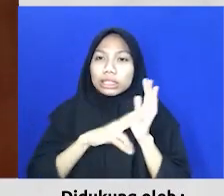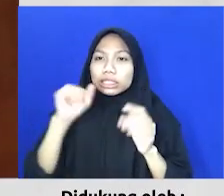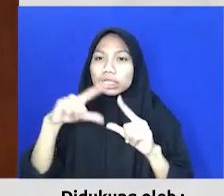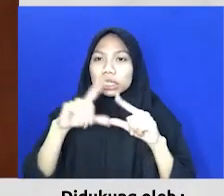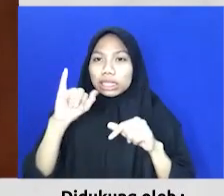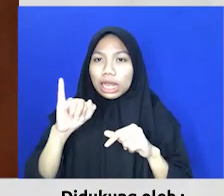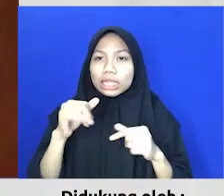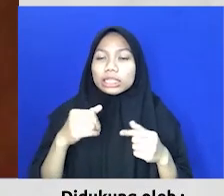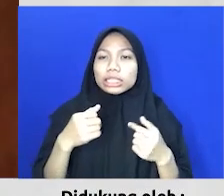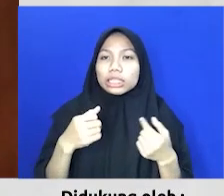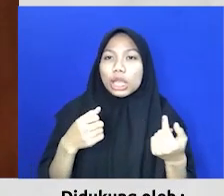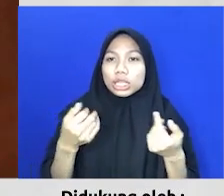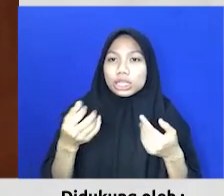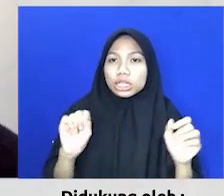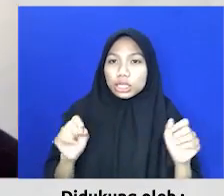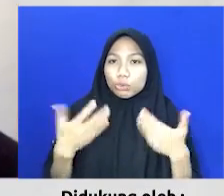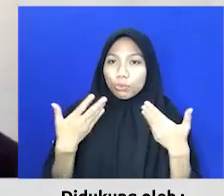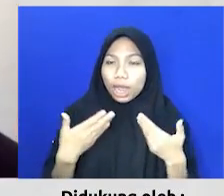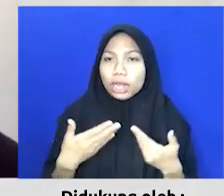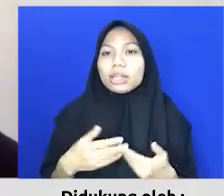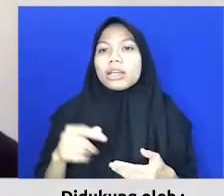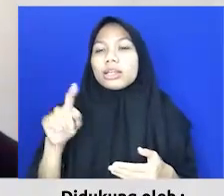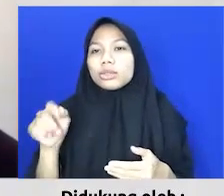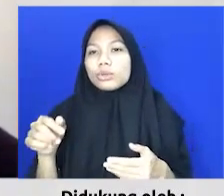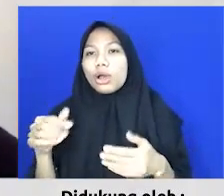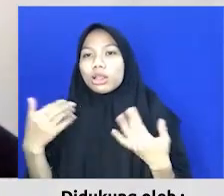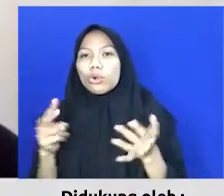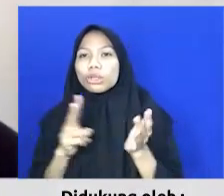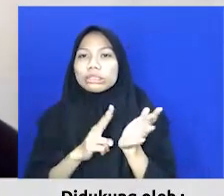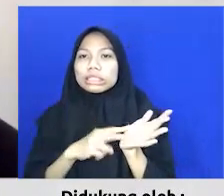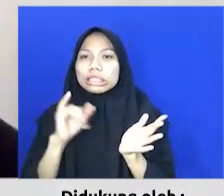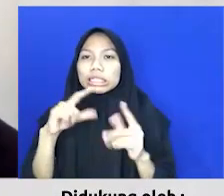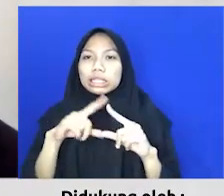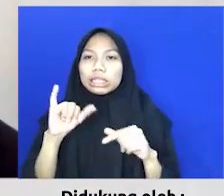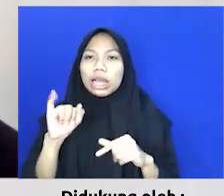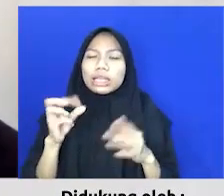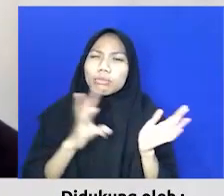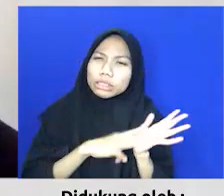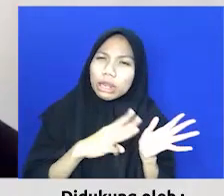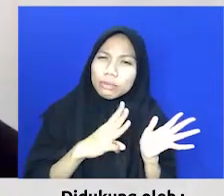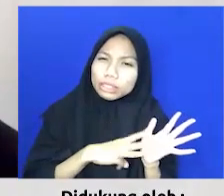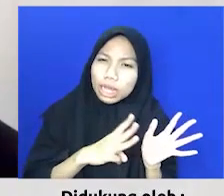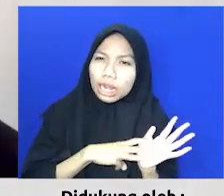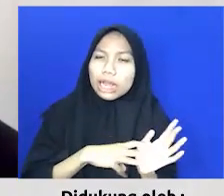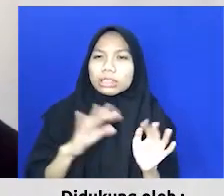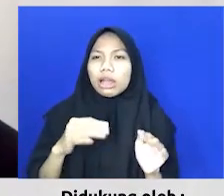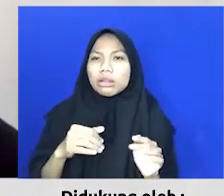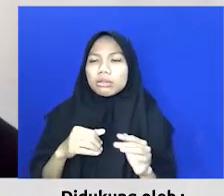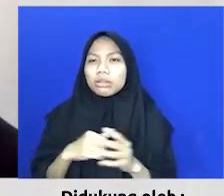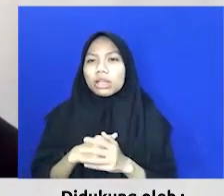begitu, apa ya betulnya dia langsung dia kan ya. Nah, jadi tapi